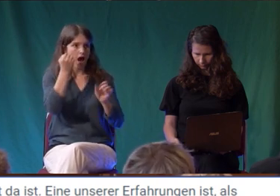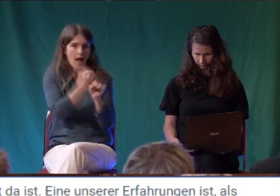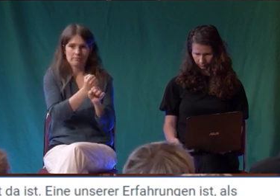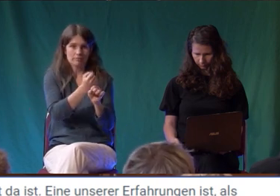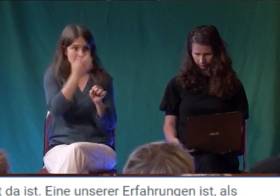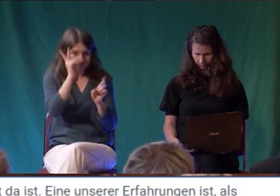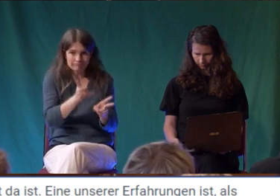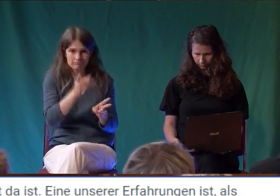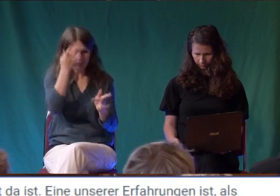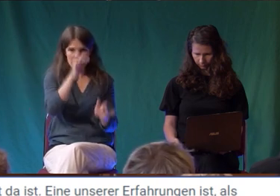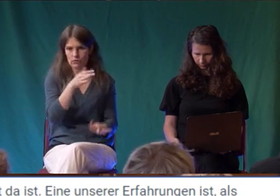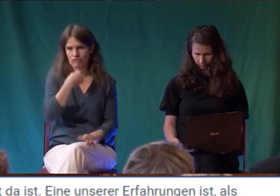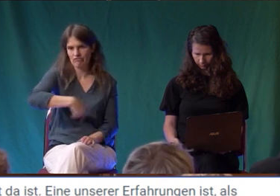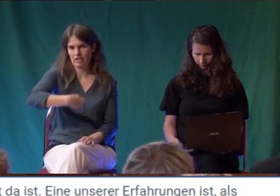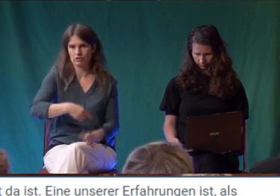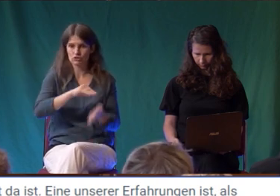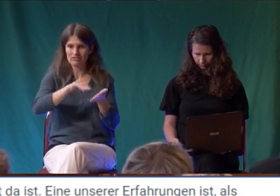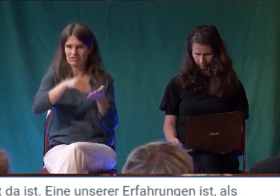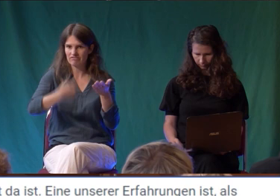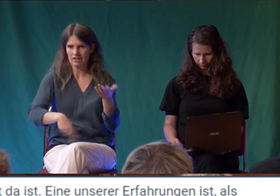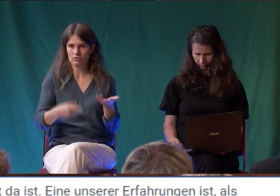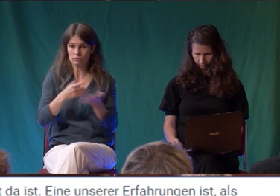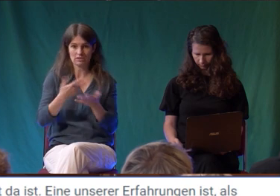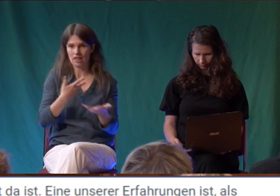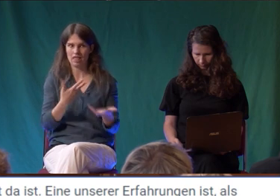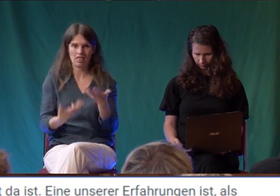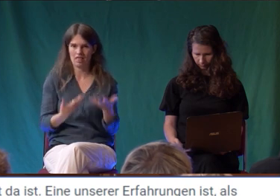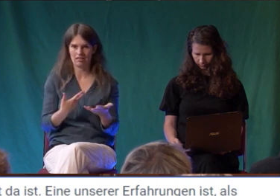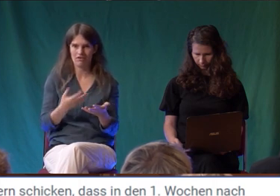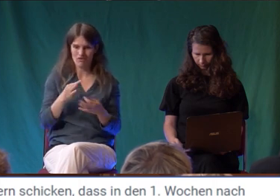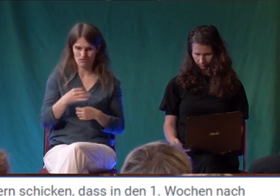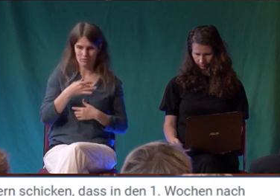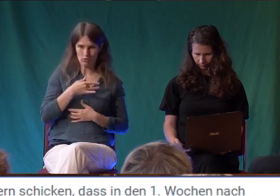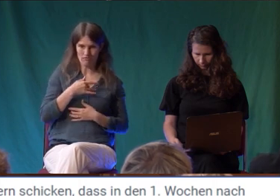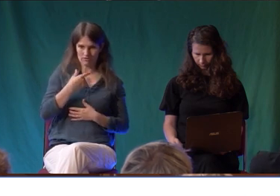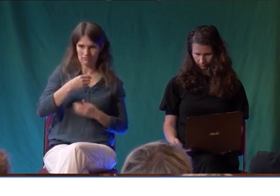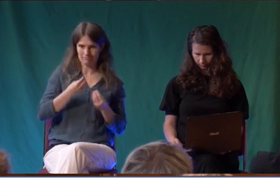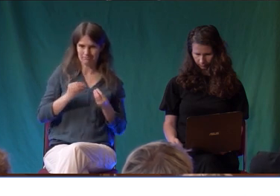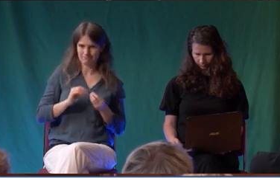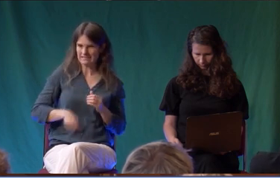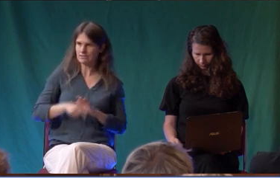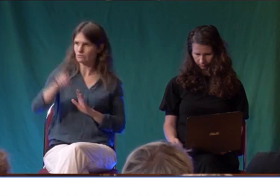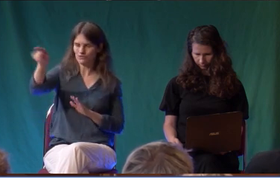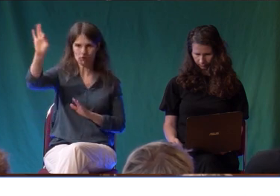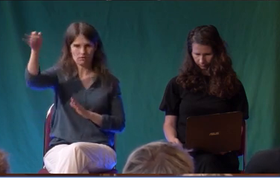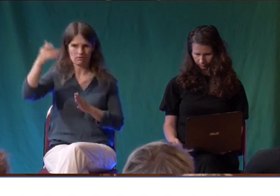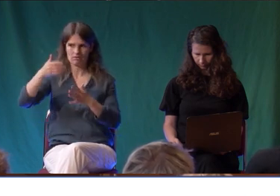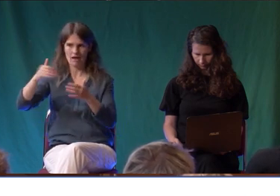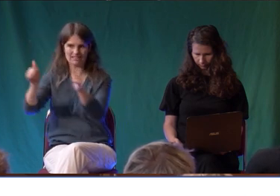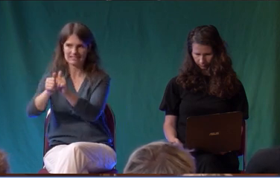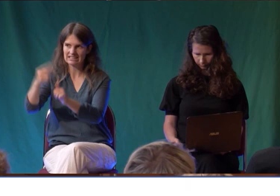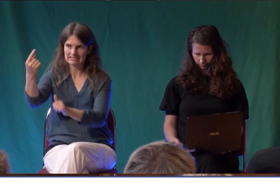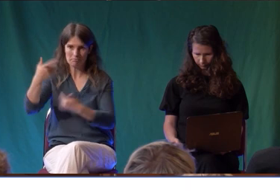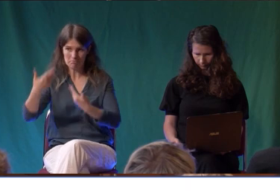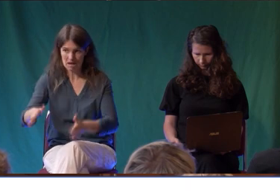bezahlt aber es eben nicht schriftlich haben und das macht es für beide Seiten sehr schwer rechtzeitig assistenzkräfte zu